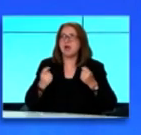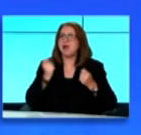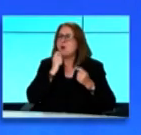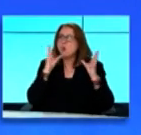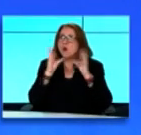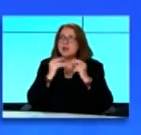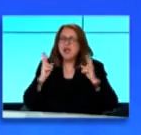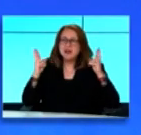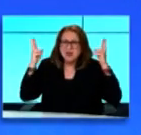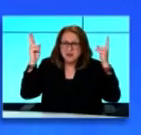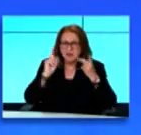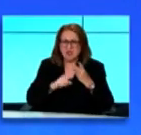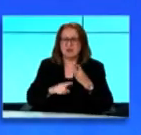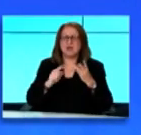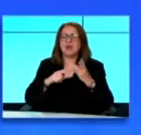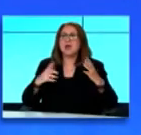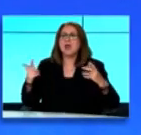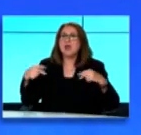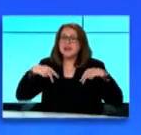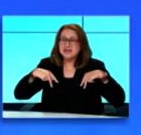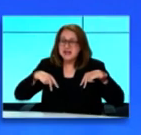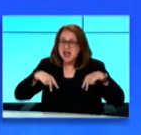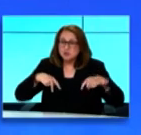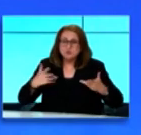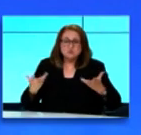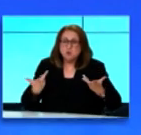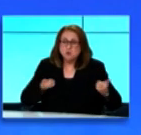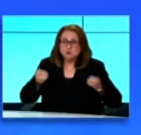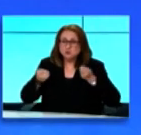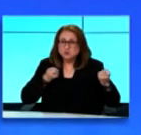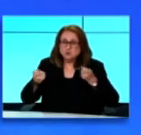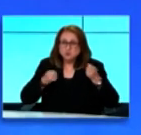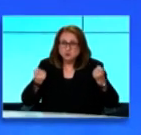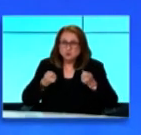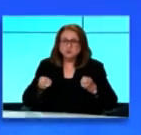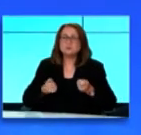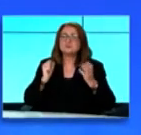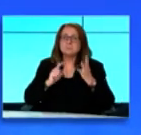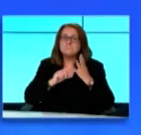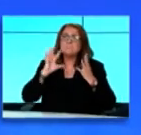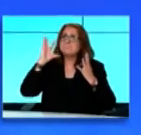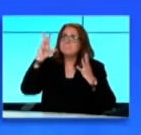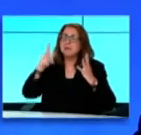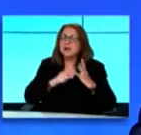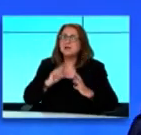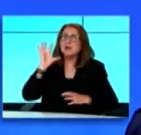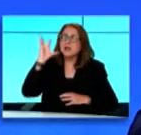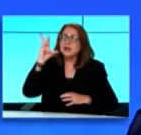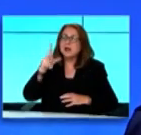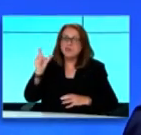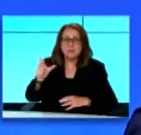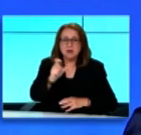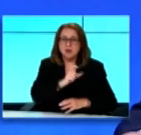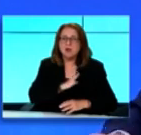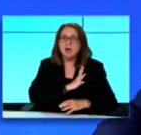τη λειτουργία του κράτους μέχρι την καθημερινή συμπεριφορά του πολίτη σε σχέση με το περιβάλλον.